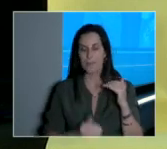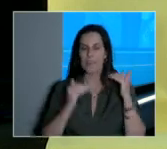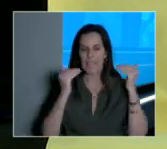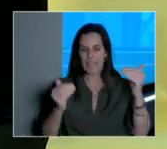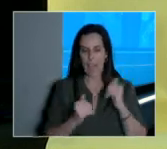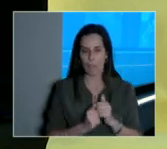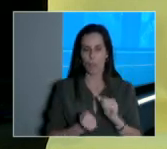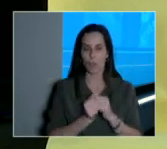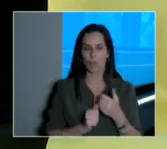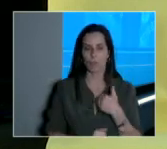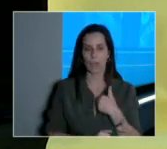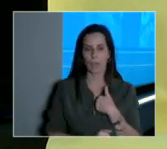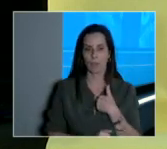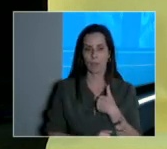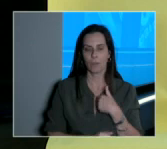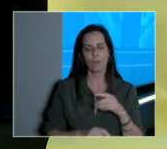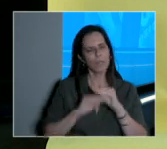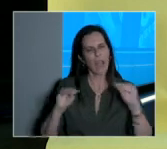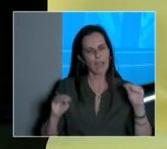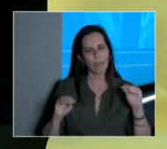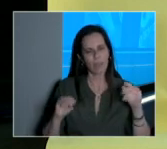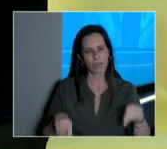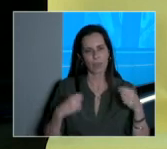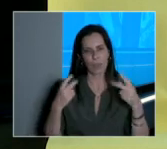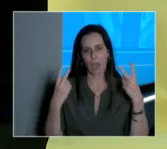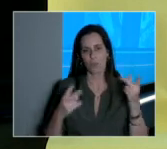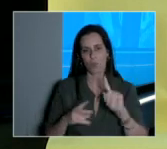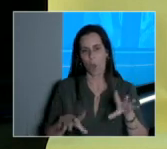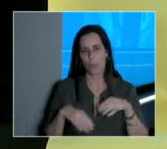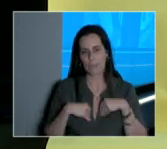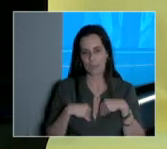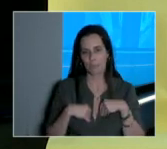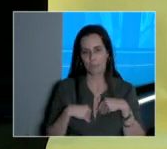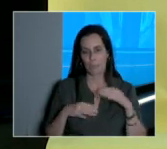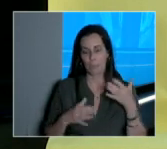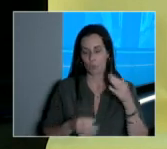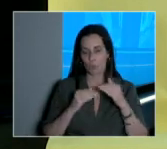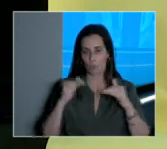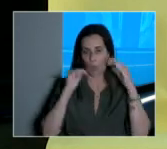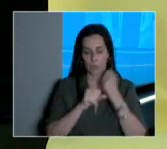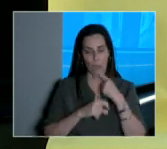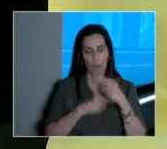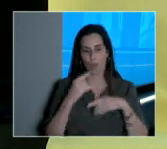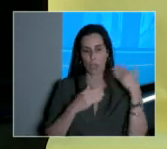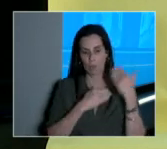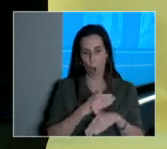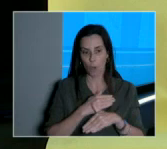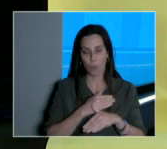ומתקדם בעינינו, או שאנחנו נחנך את הציבור לערכים שאולי בכלל לא מסכים איתם. מה שבגץ עשה בשנים